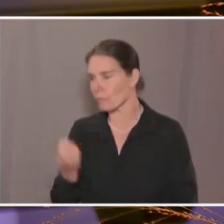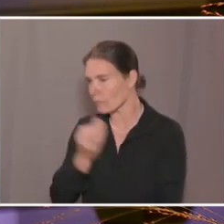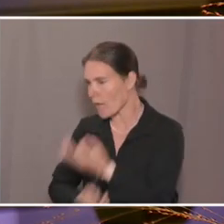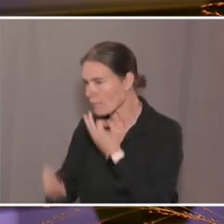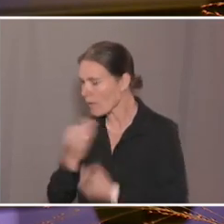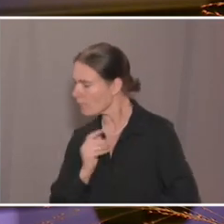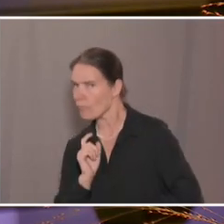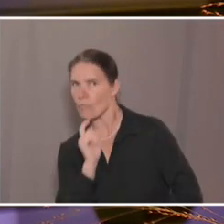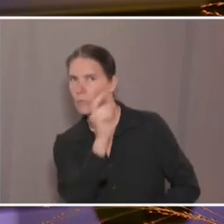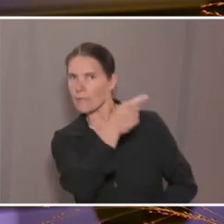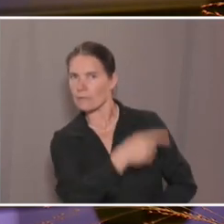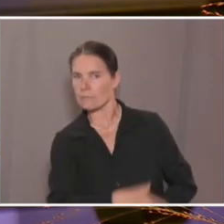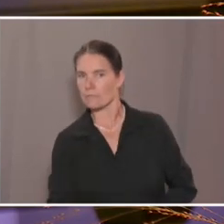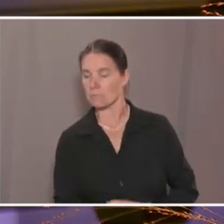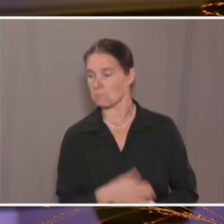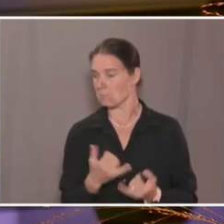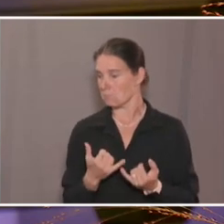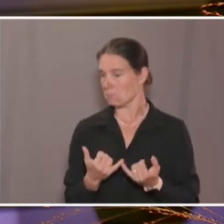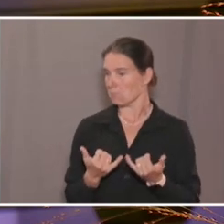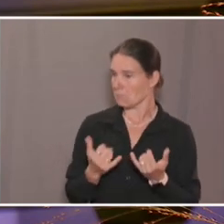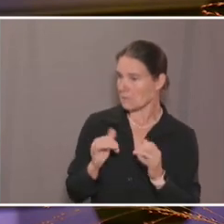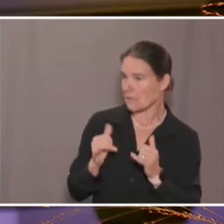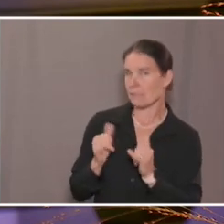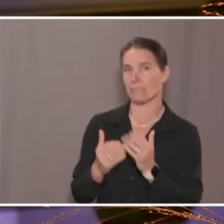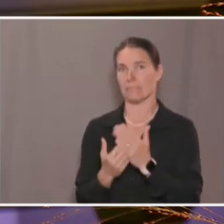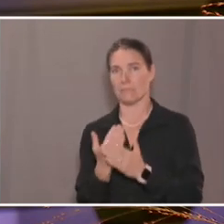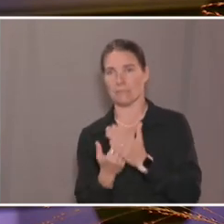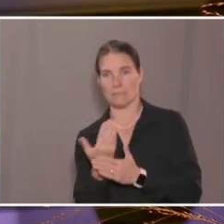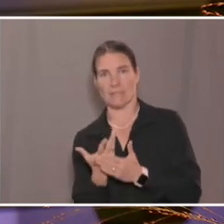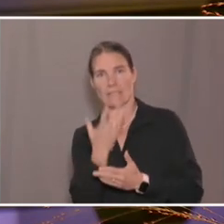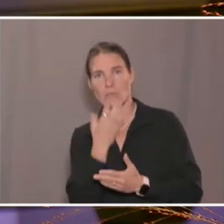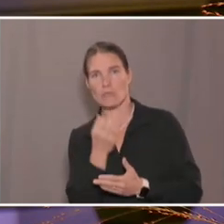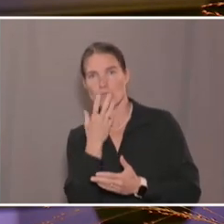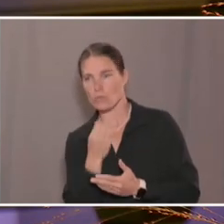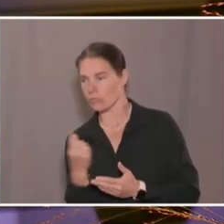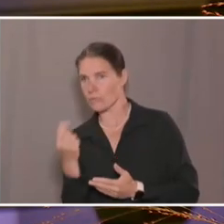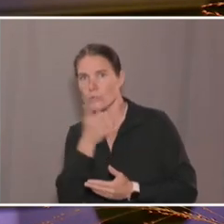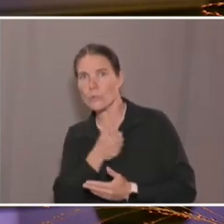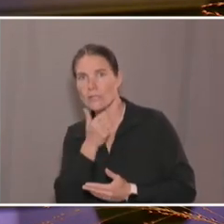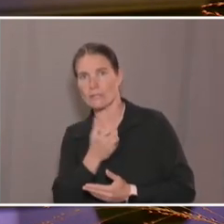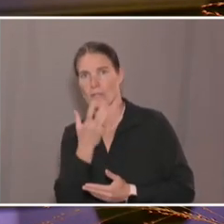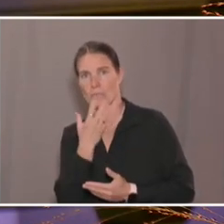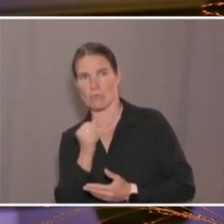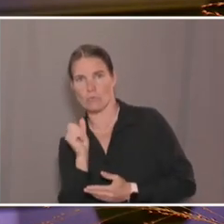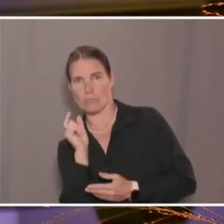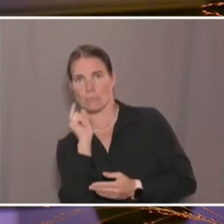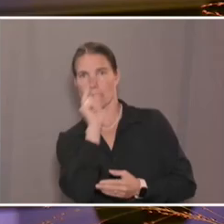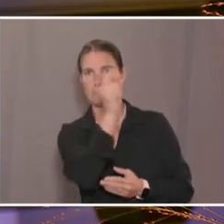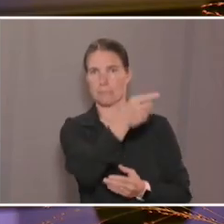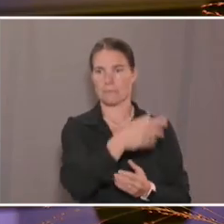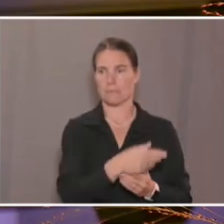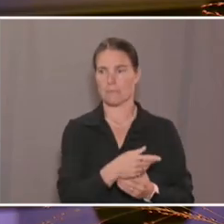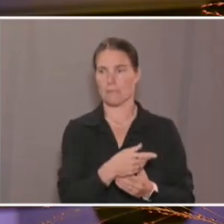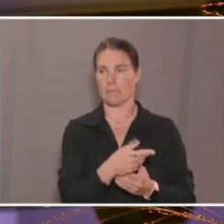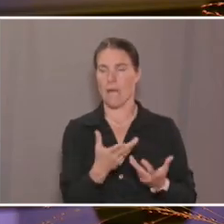wir?« ergänzt und überschattet durch die Neugier auf und den Wunsch nach, Klärung der Frage, woher